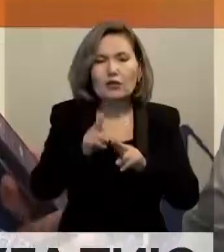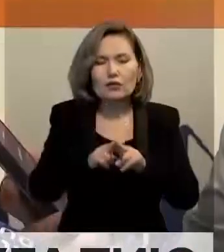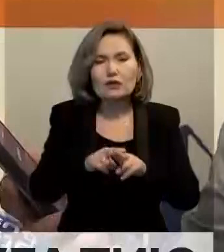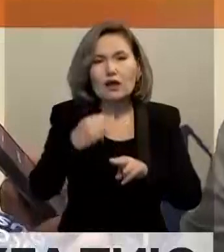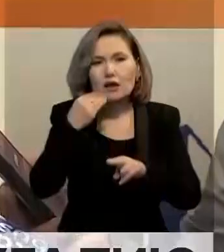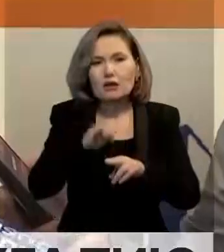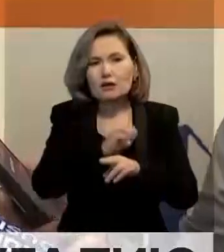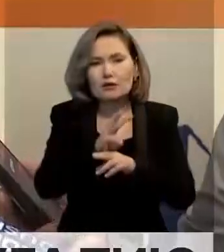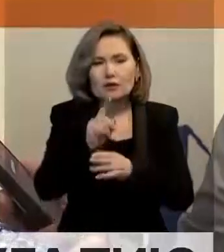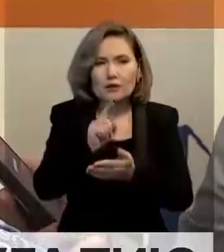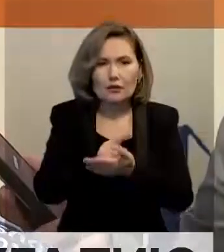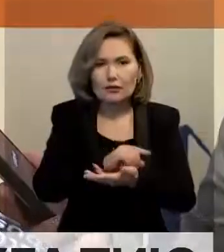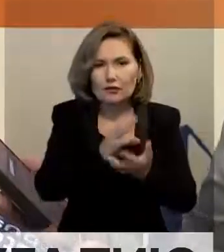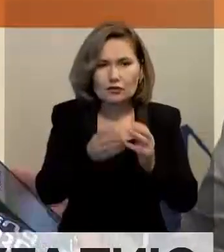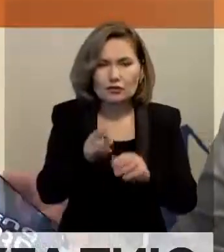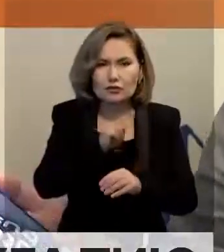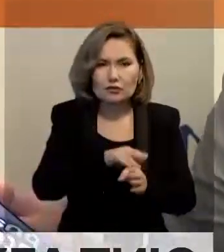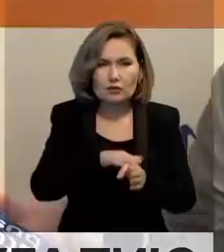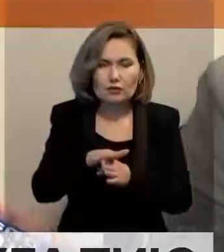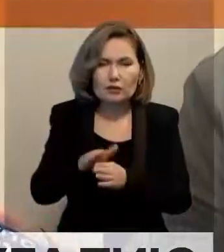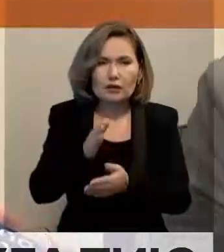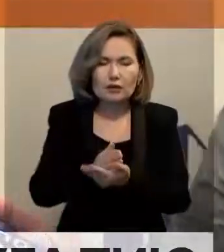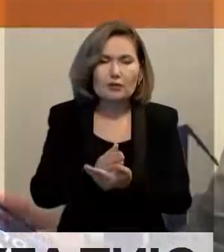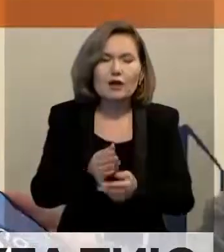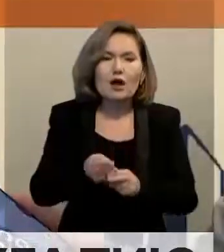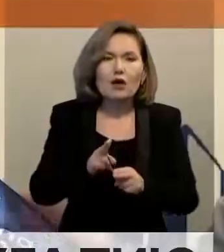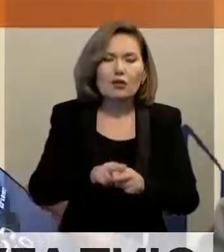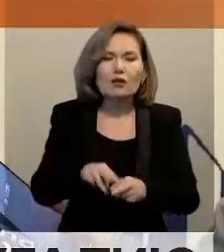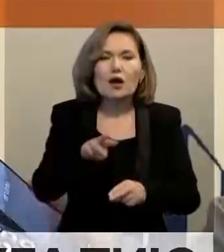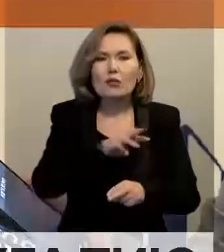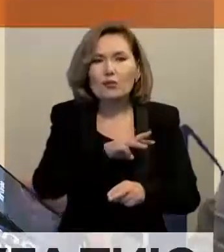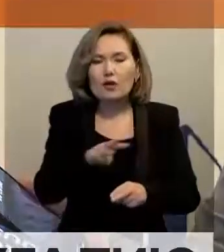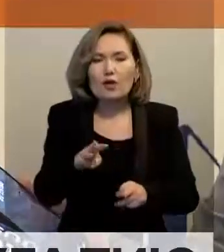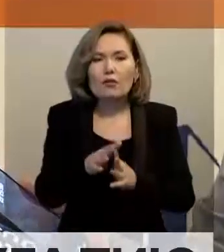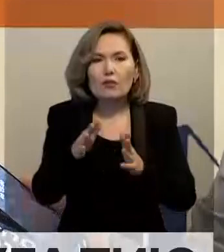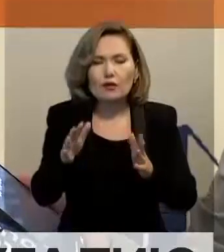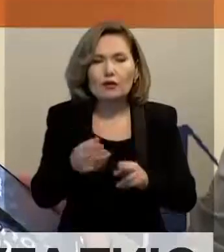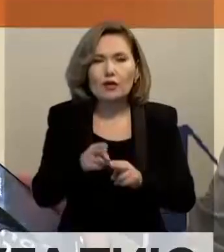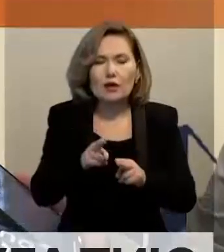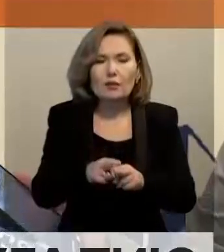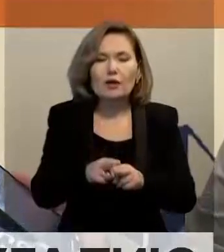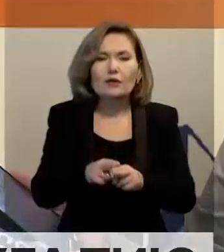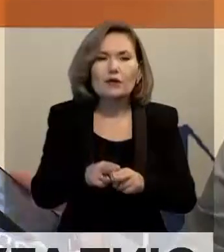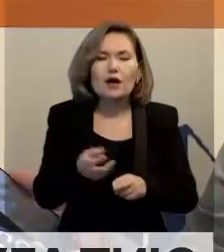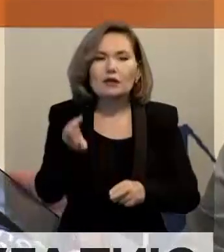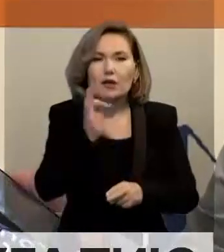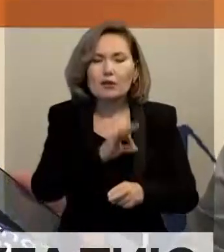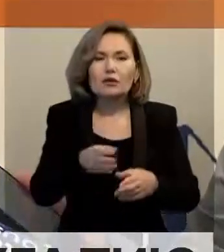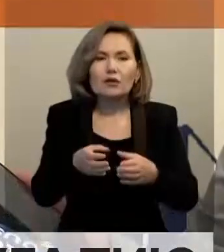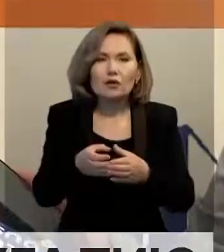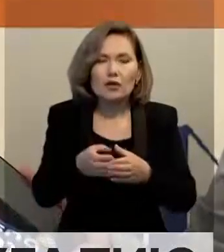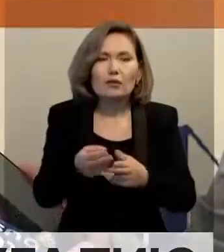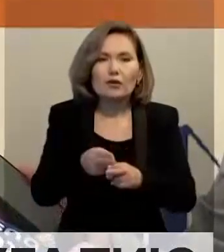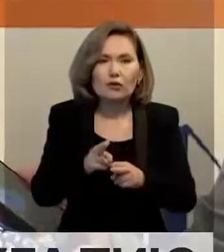оны бәріне бірдей беру керек деп жатқан жоқпыз. Мысалға миллионнан асқан басқа да табысы көп топ менеджерлерге, мекеменің басшыларына түкке керек